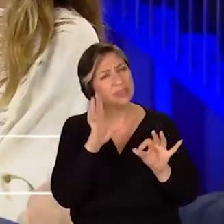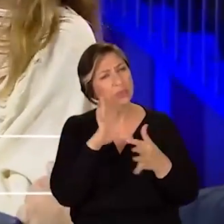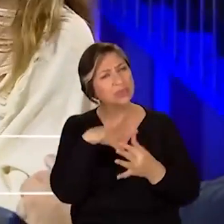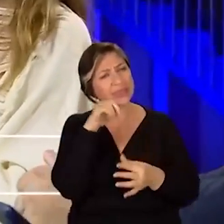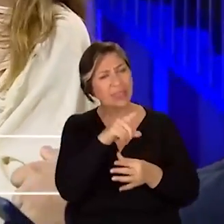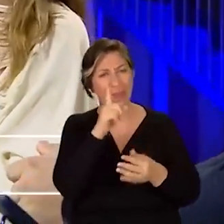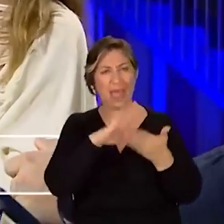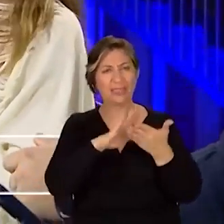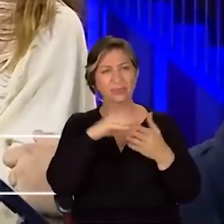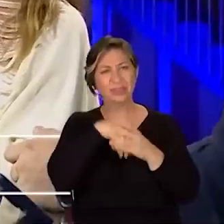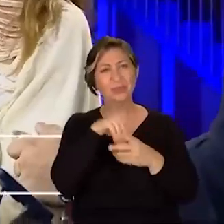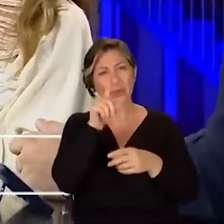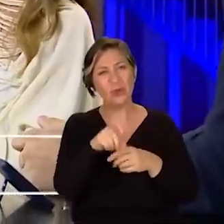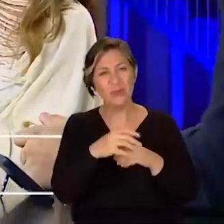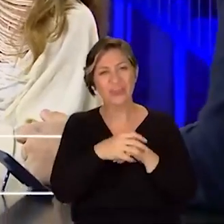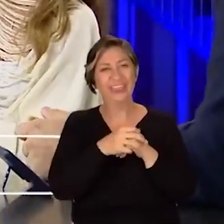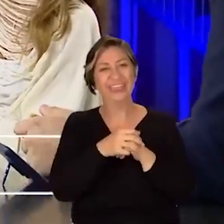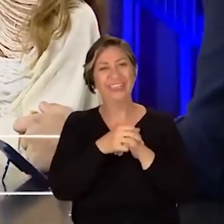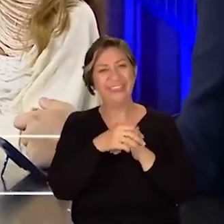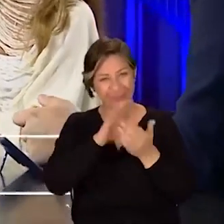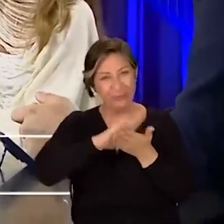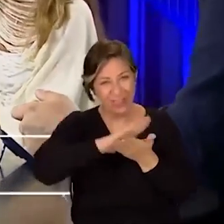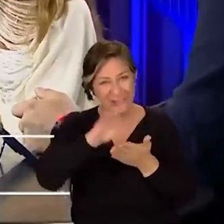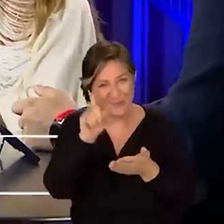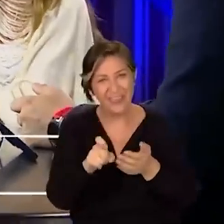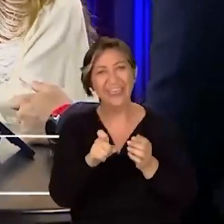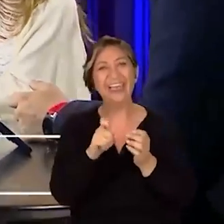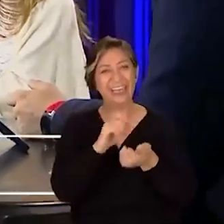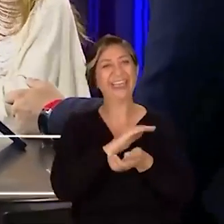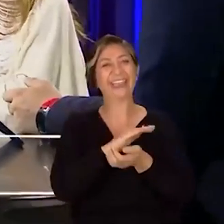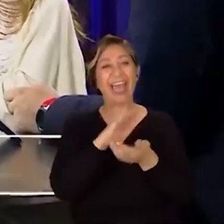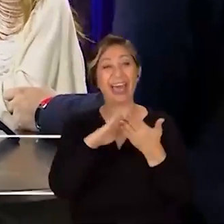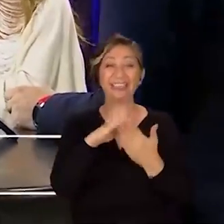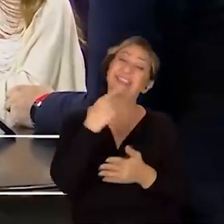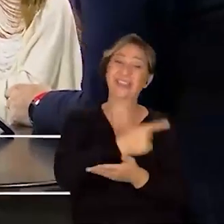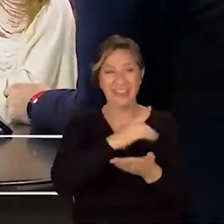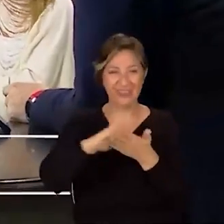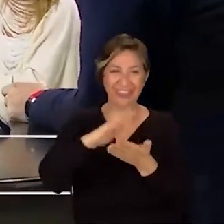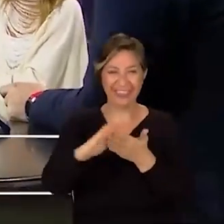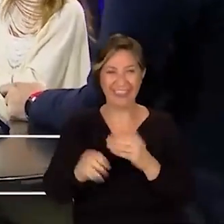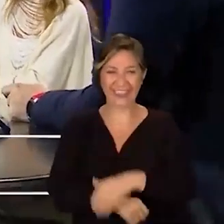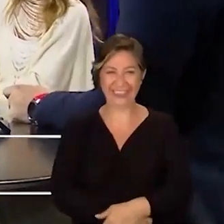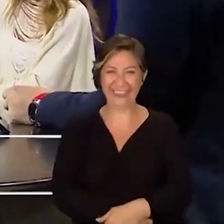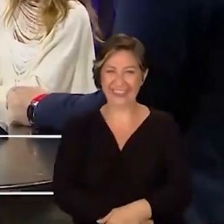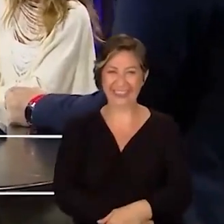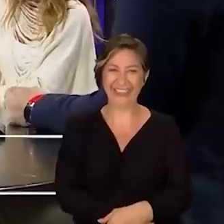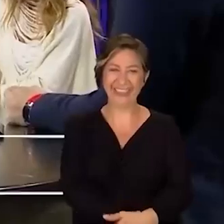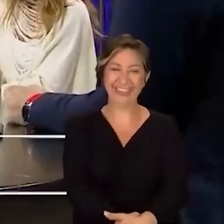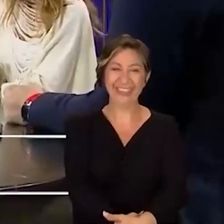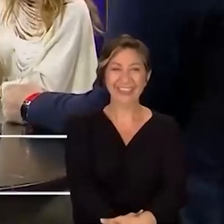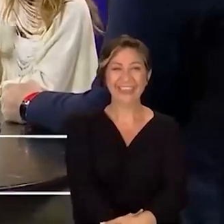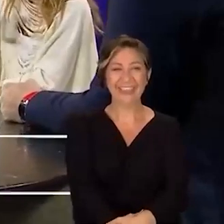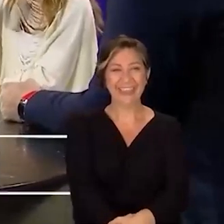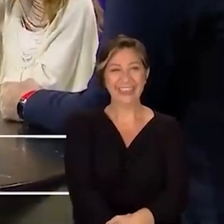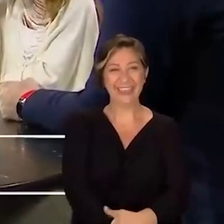bir arkadaşım için soruyorum. Evet. Düzelir. Arkadaşınıza söyleyebilir. Müşteri olsun.